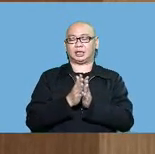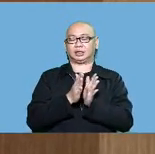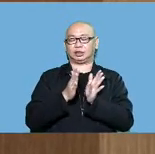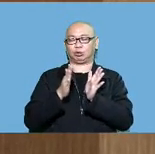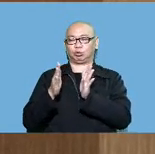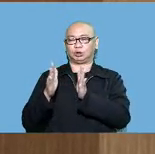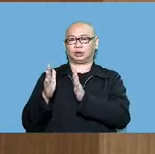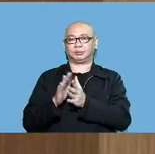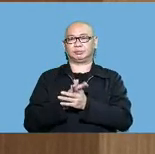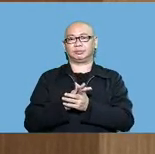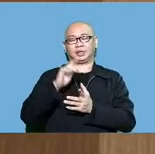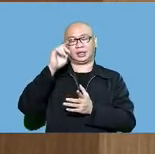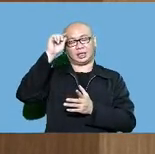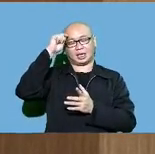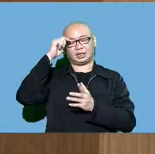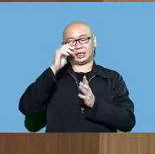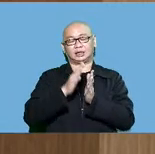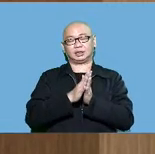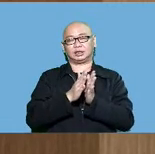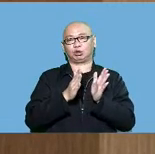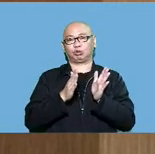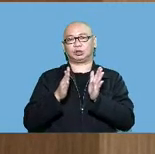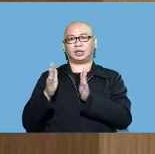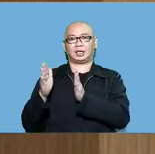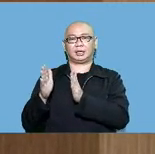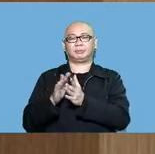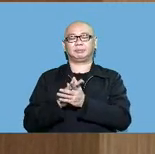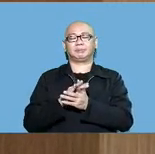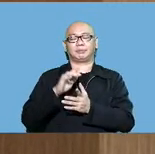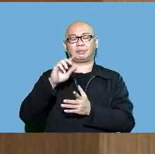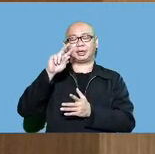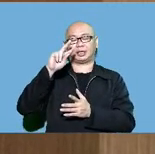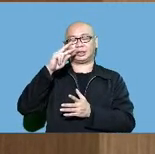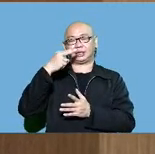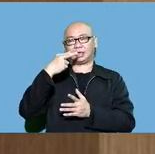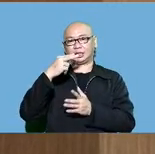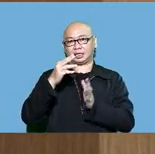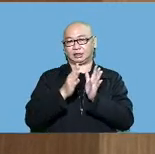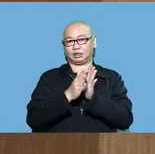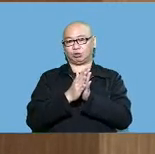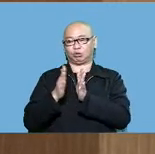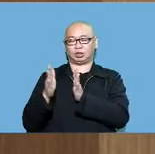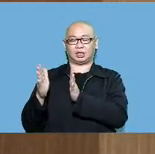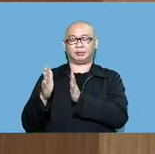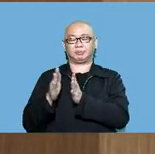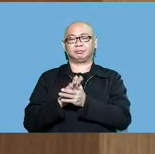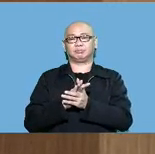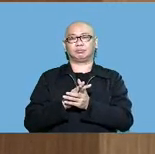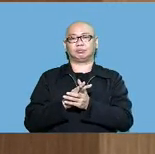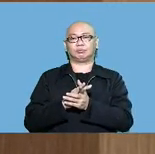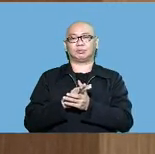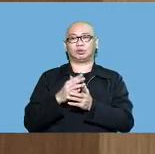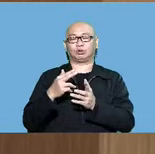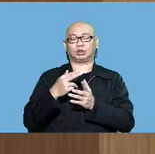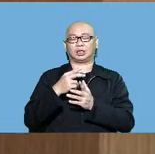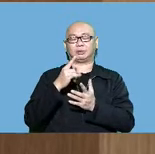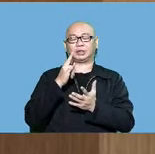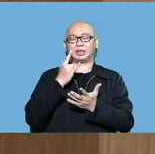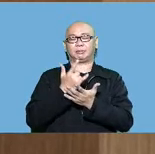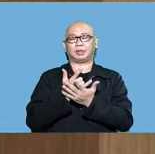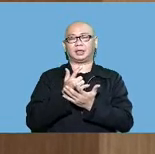seterusnya, mengingat dan seterusnya, memperhatikan dan seterusnya, memutuskan,